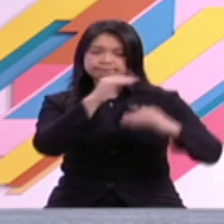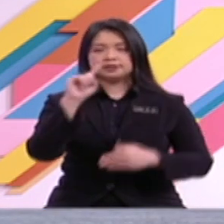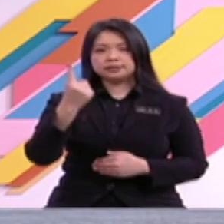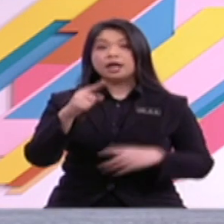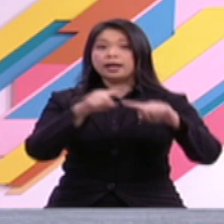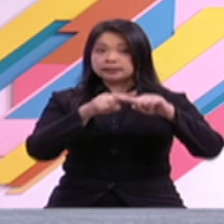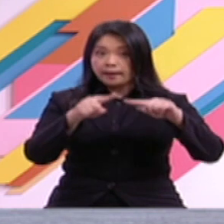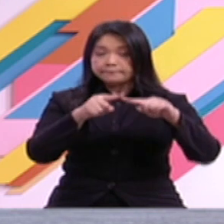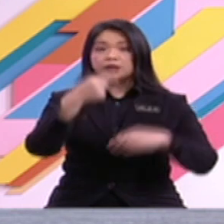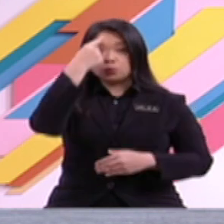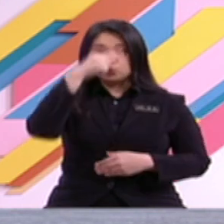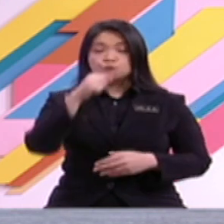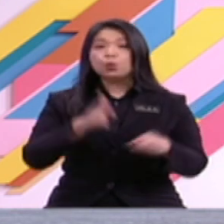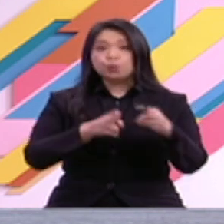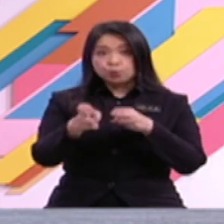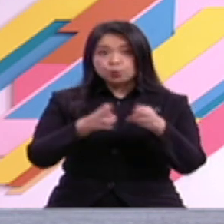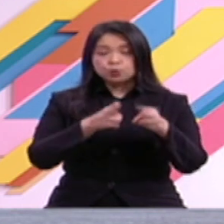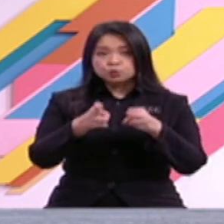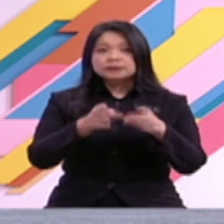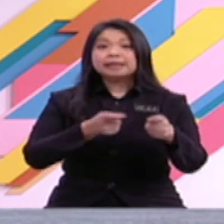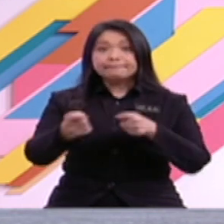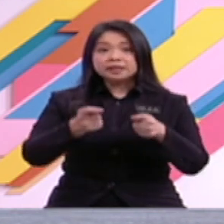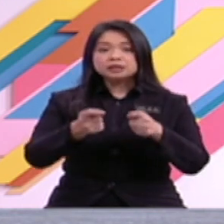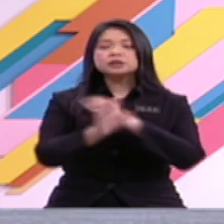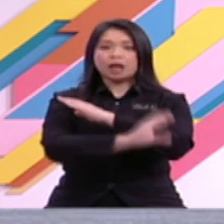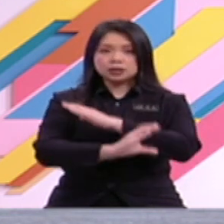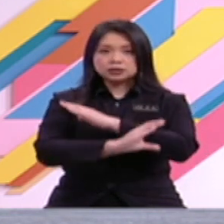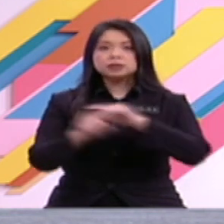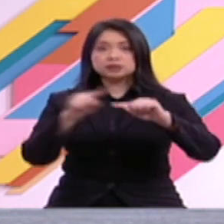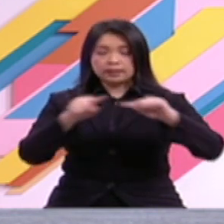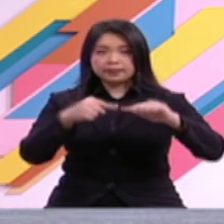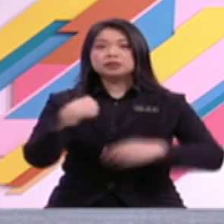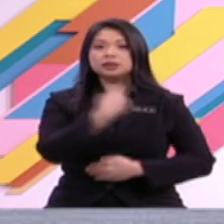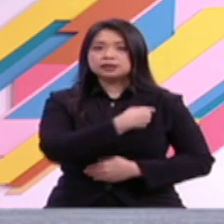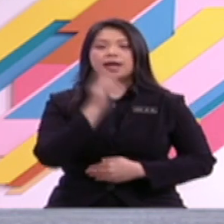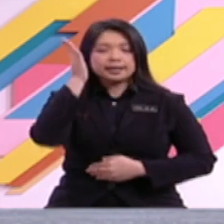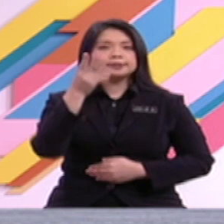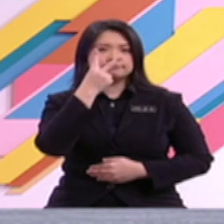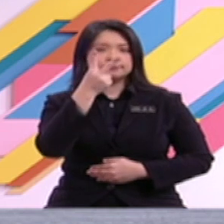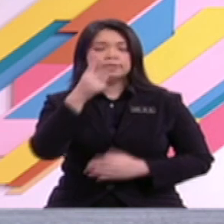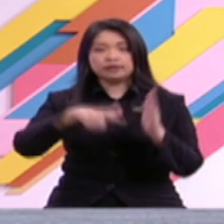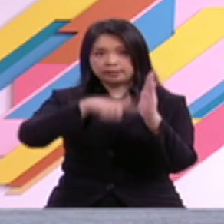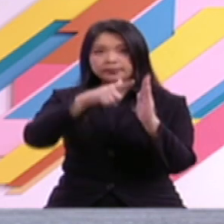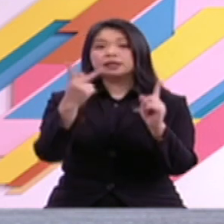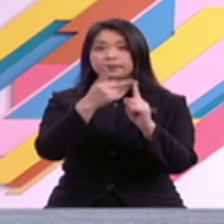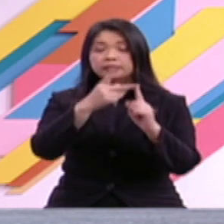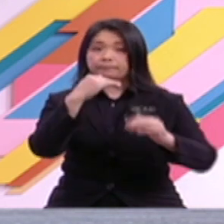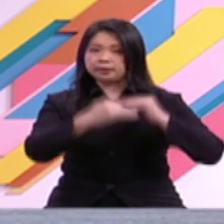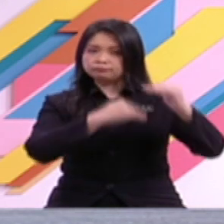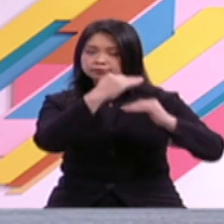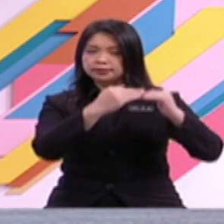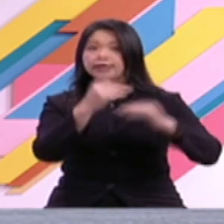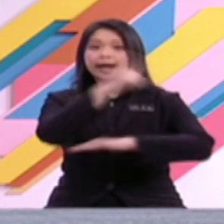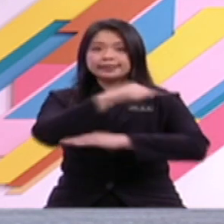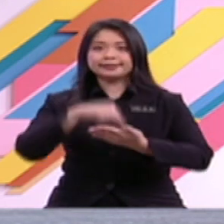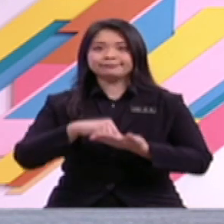untuk mengurus tak beenegara juga meskipun tapi kita akan rujuk lebih kepada pembangunan dalam tajuk